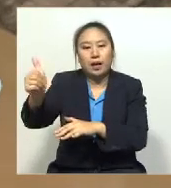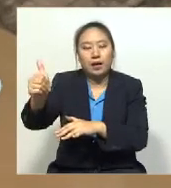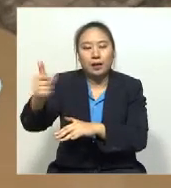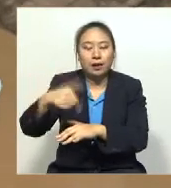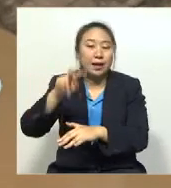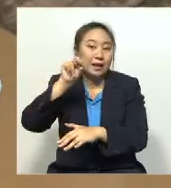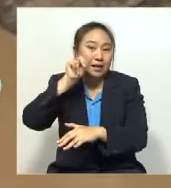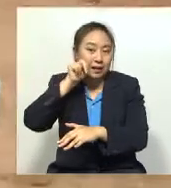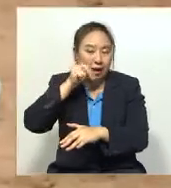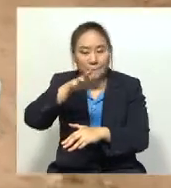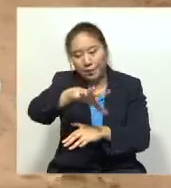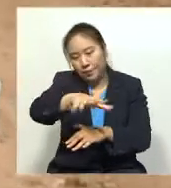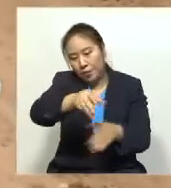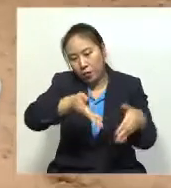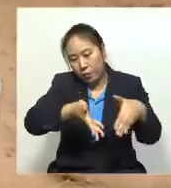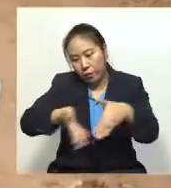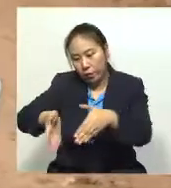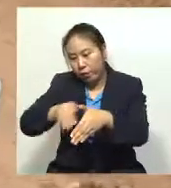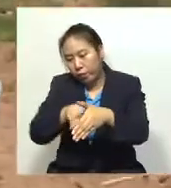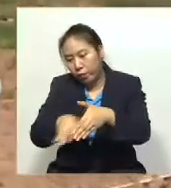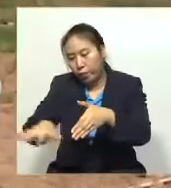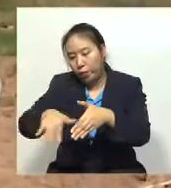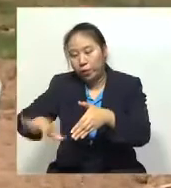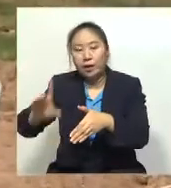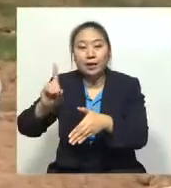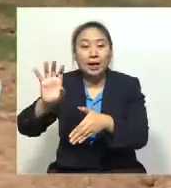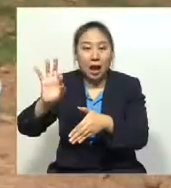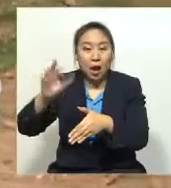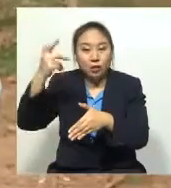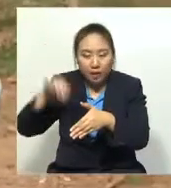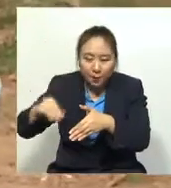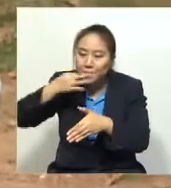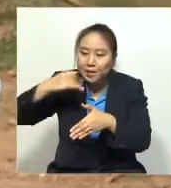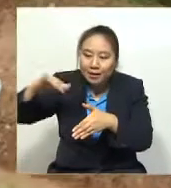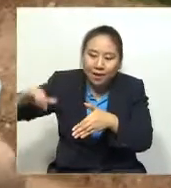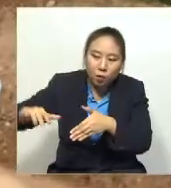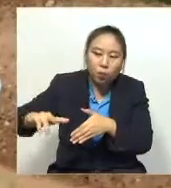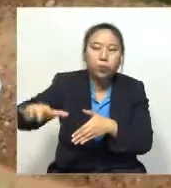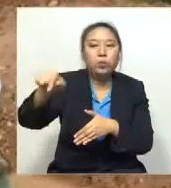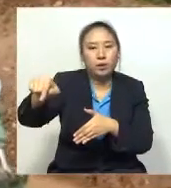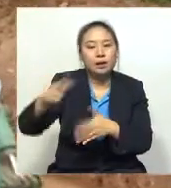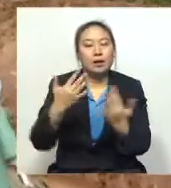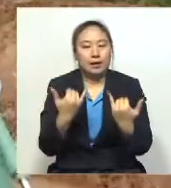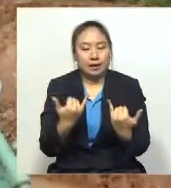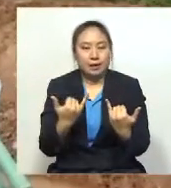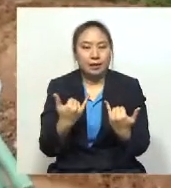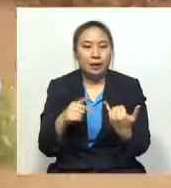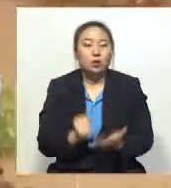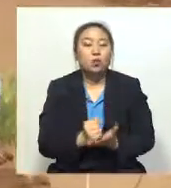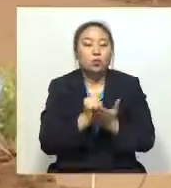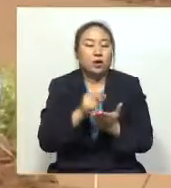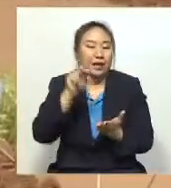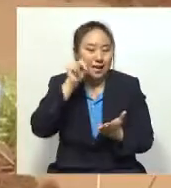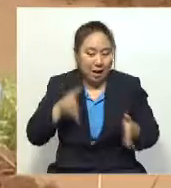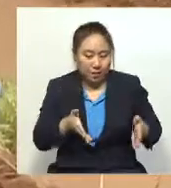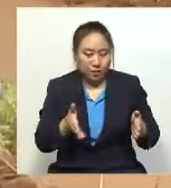าระบบชลประทานและผันน้ำออกคลองระบายน้ำดี9ก่อนลงสู่ทะเลอ่าวไทยที่หาดปึกเตียนซึ่งจะสามารถระบายน้ำในจุ